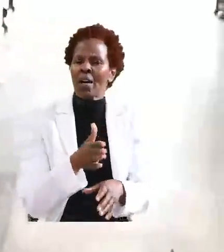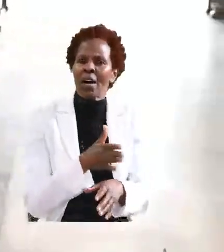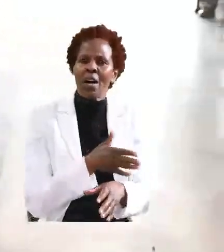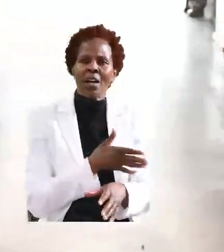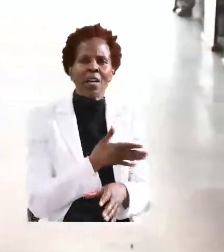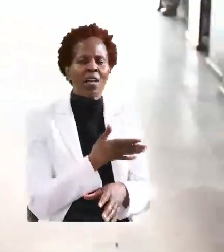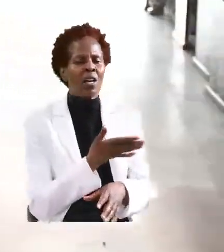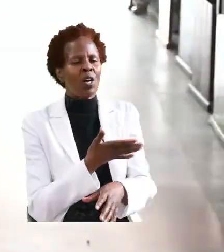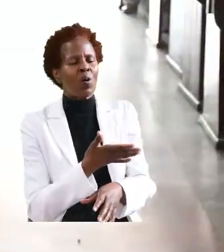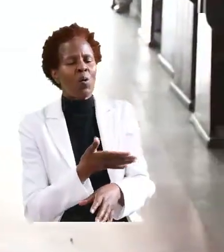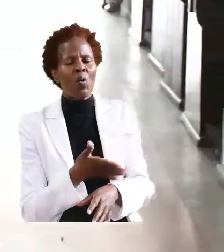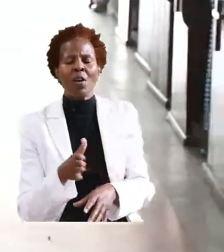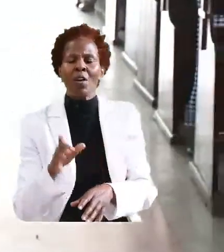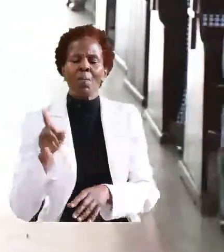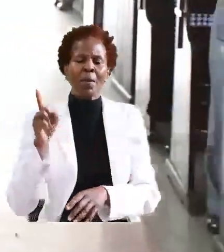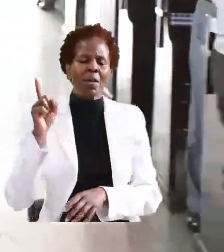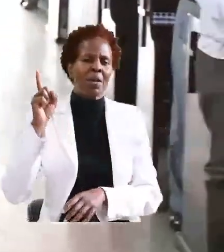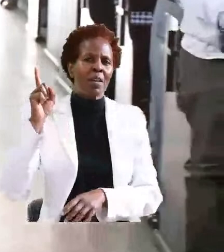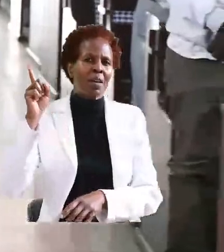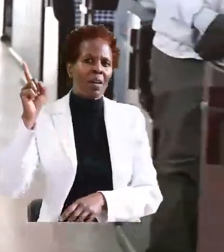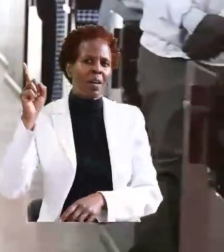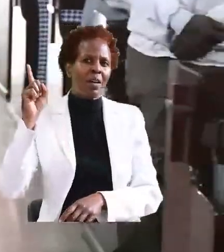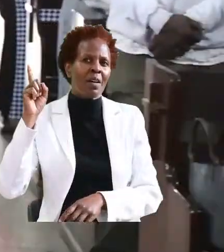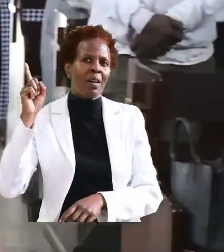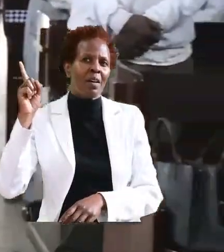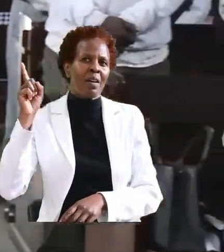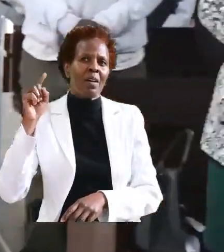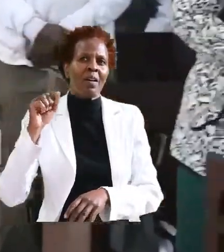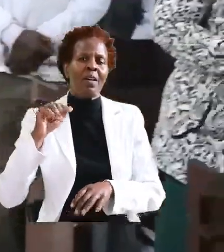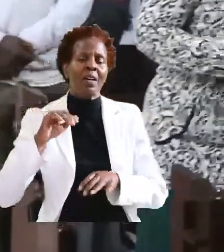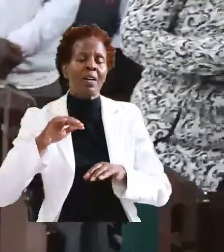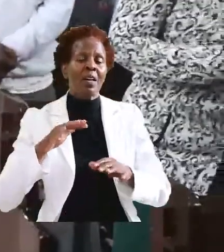guna ikuimbi